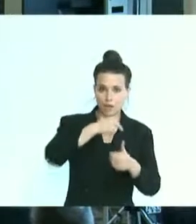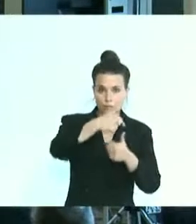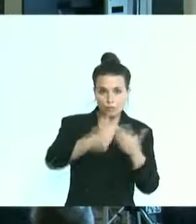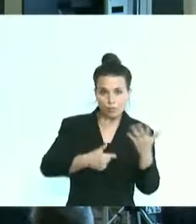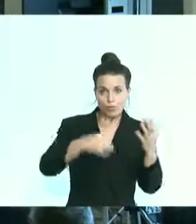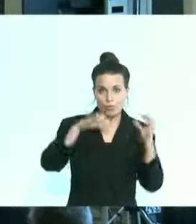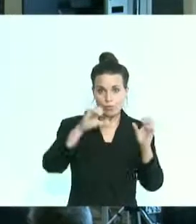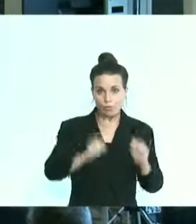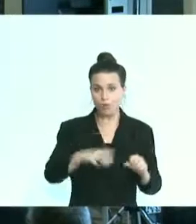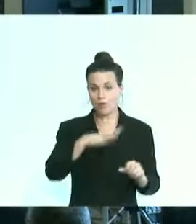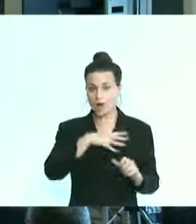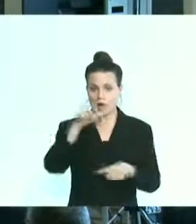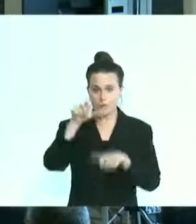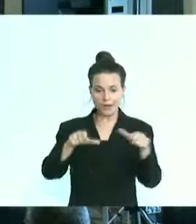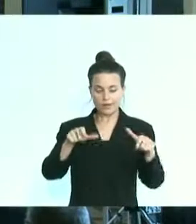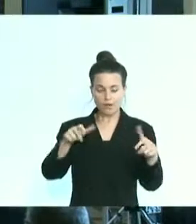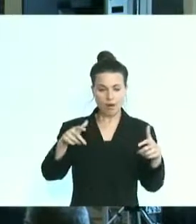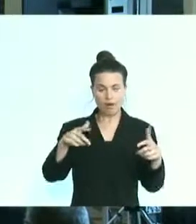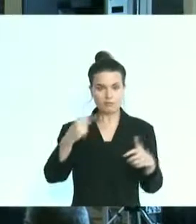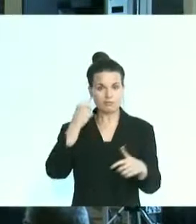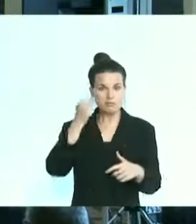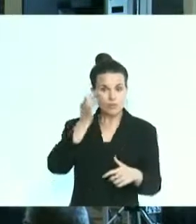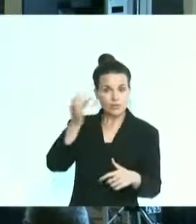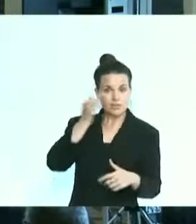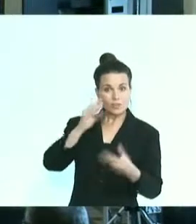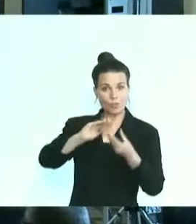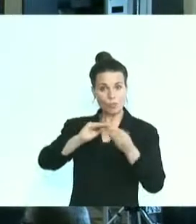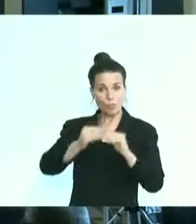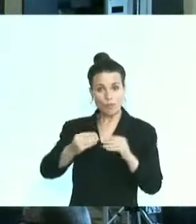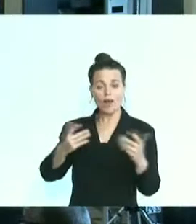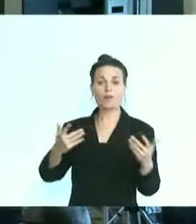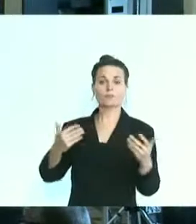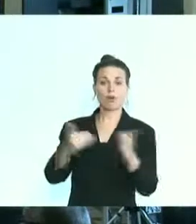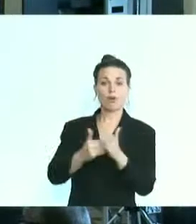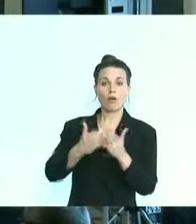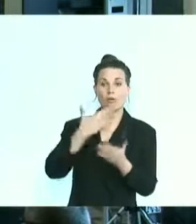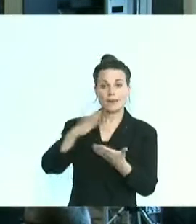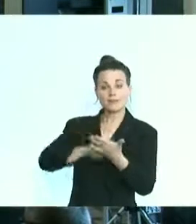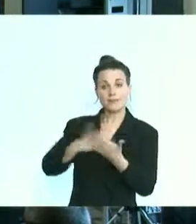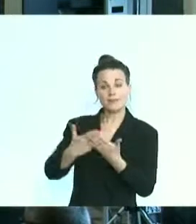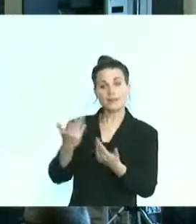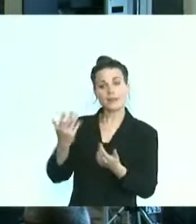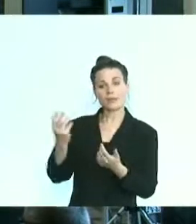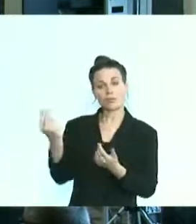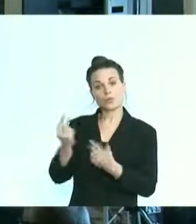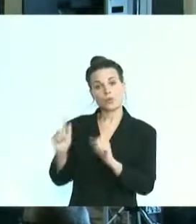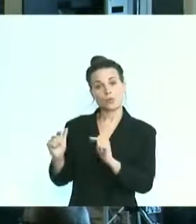qui ont des problèmes aussi d'audition, on le voit bien. Merci encore aux interprètes d'être présents